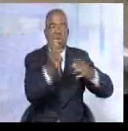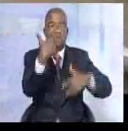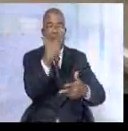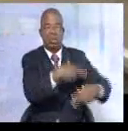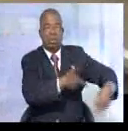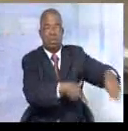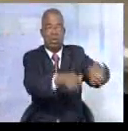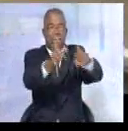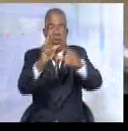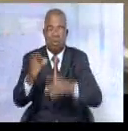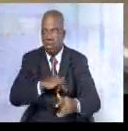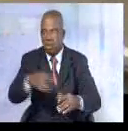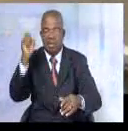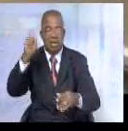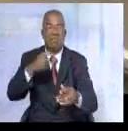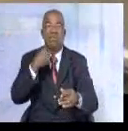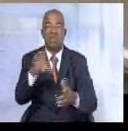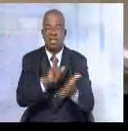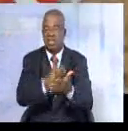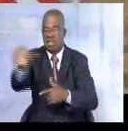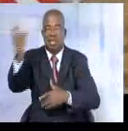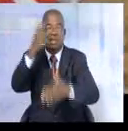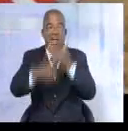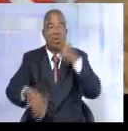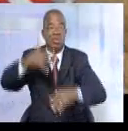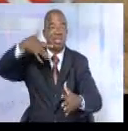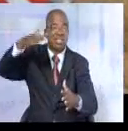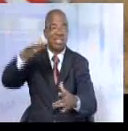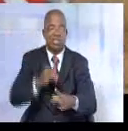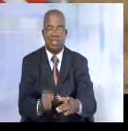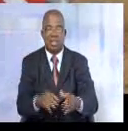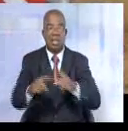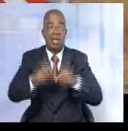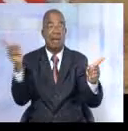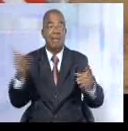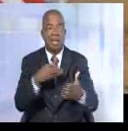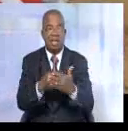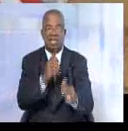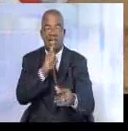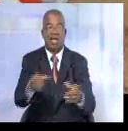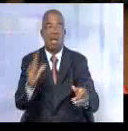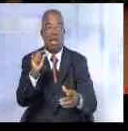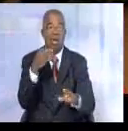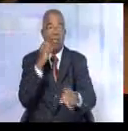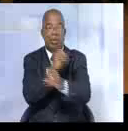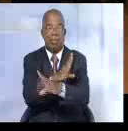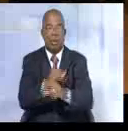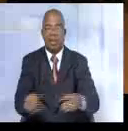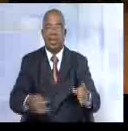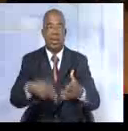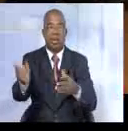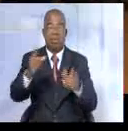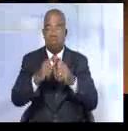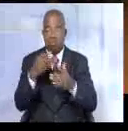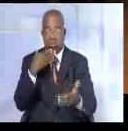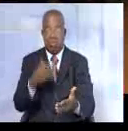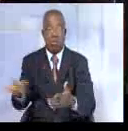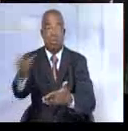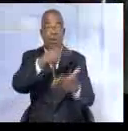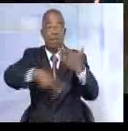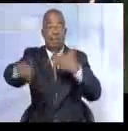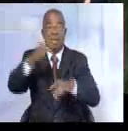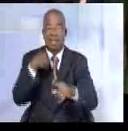3 milliards de francs CFA et demi, dont la moitié déjà mobilisée. Restent les modalités pratiques pour passer à l'opération